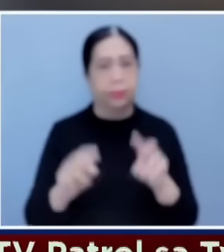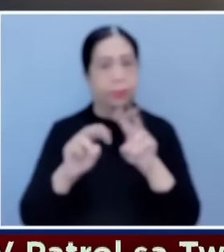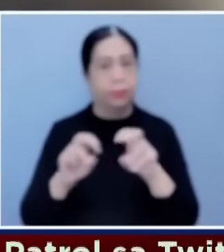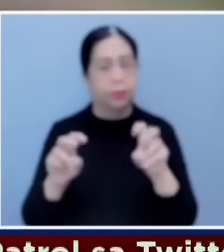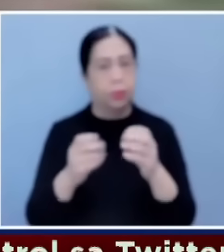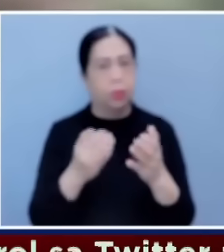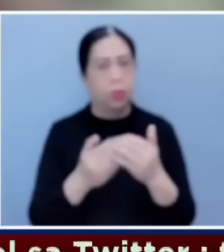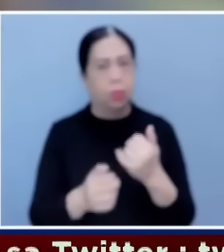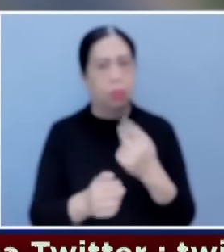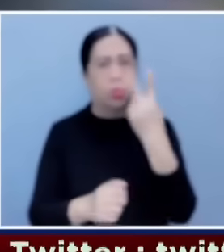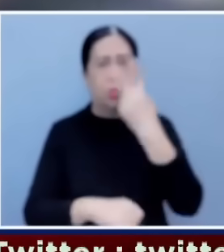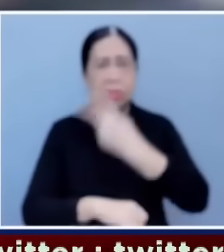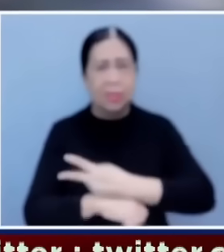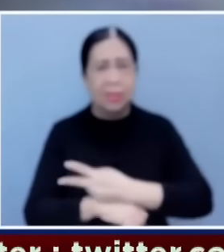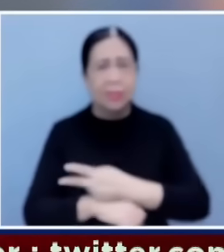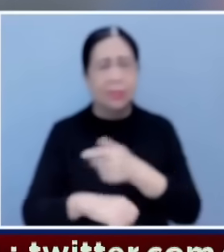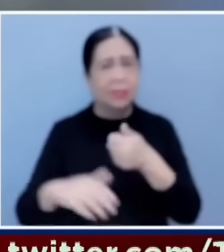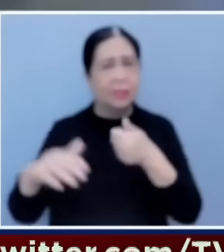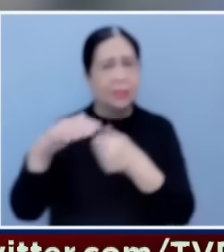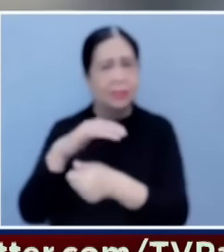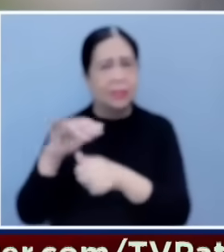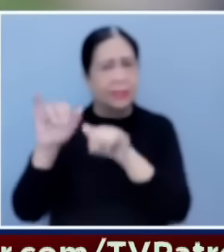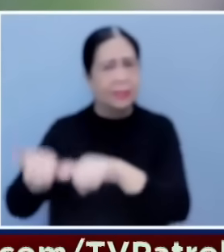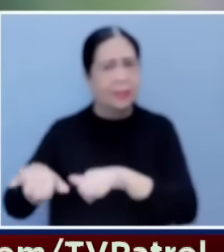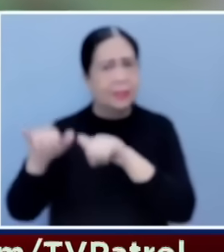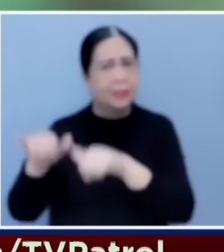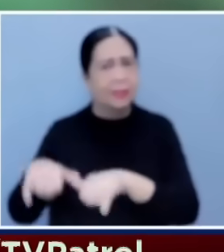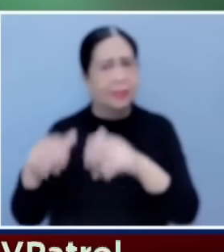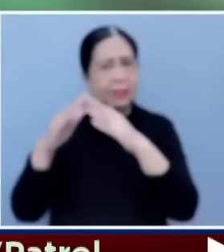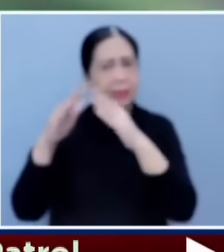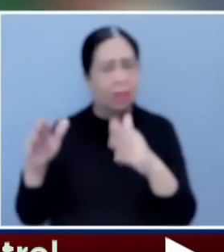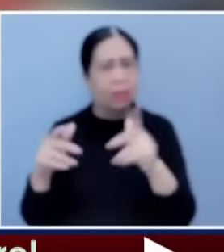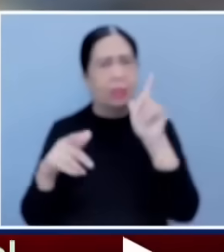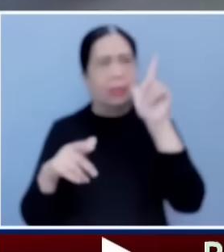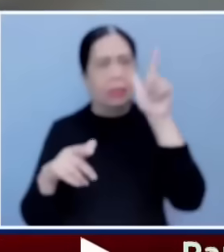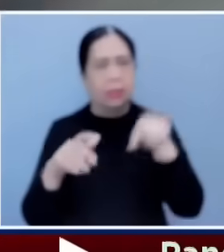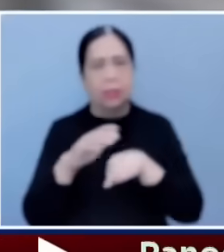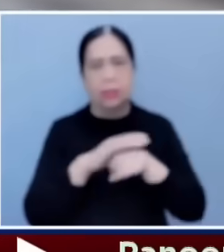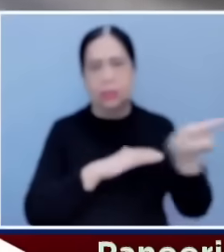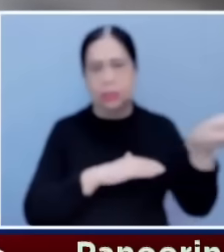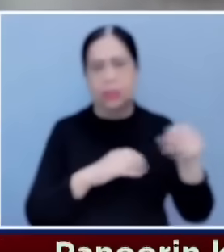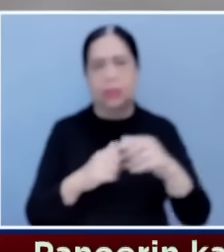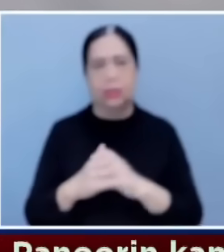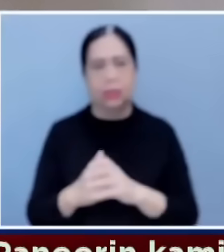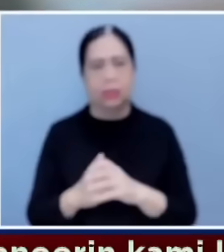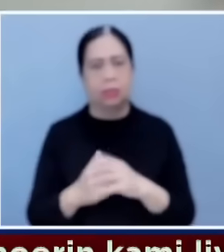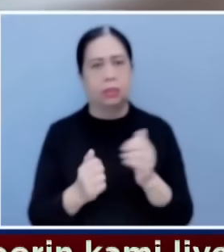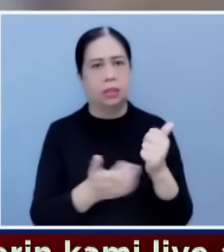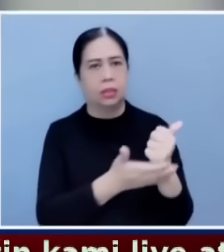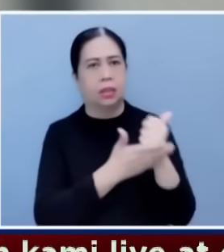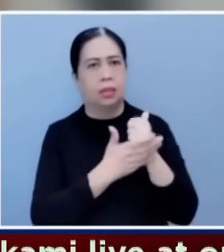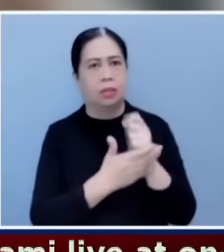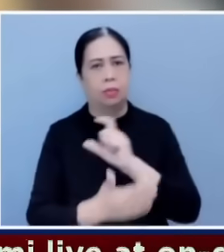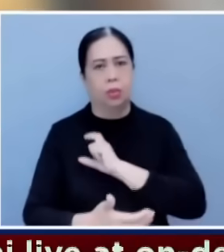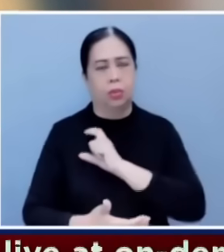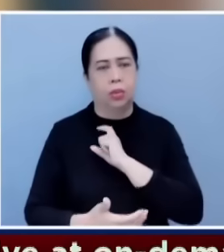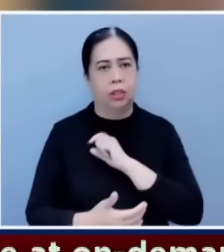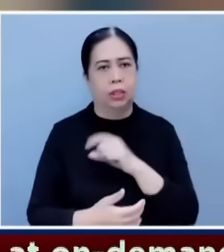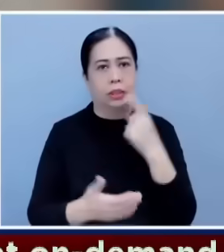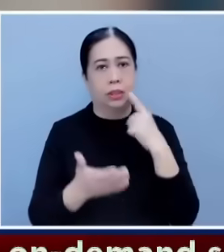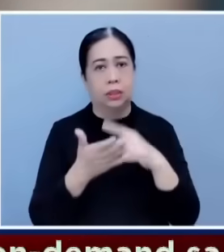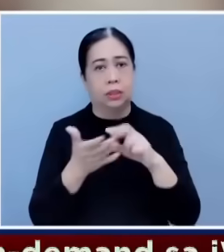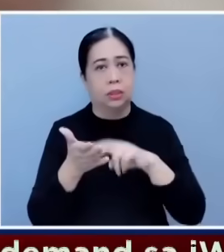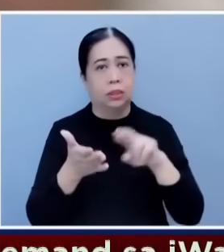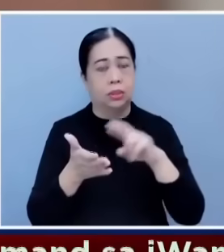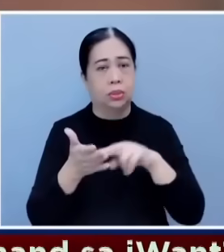halos dalawang araw sila umanong pinigilan ng mga sospek bago nakatakas at nakahingi ng saklolo sa mga pulis. Lumabas sa resulta ng